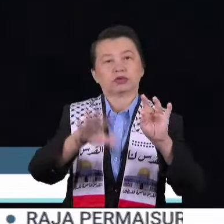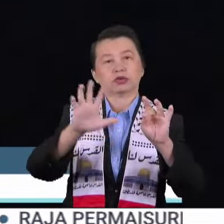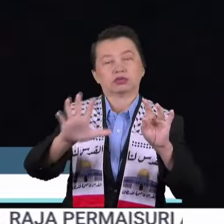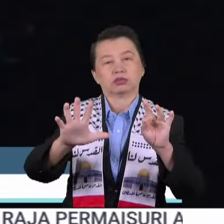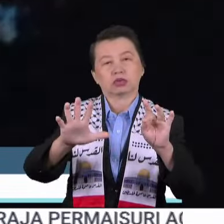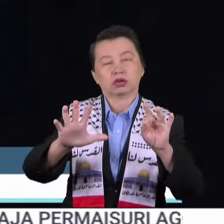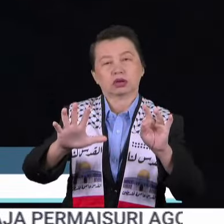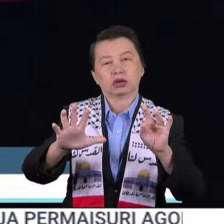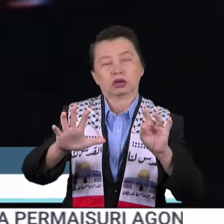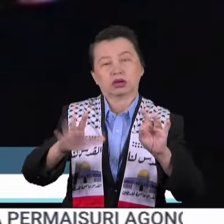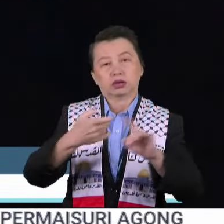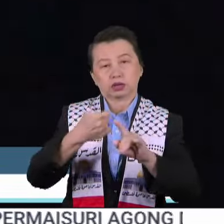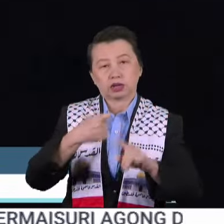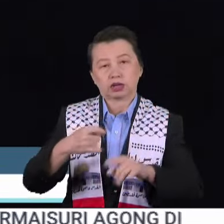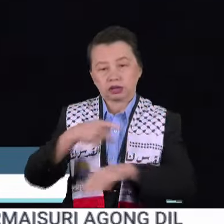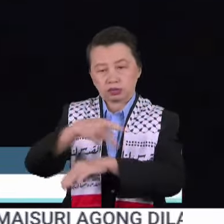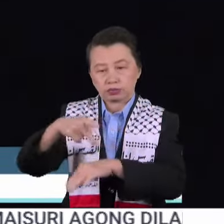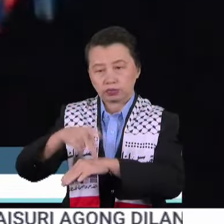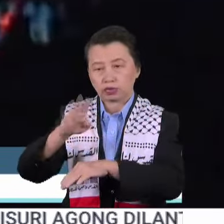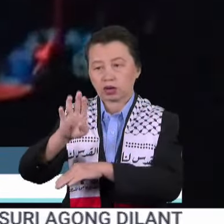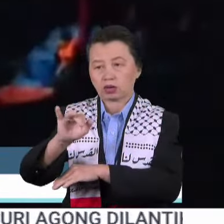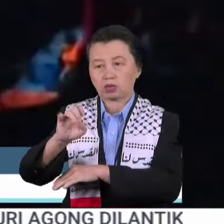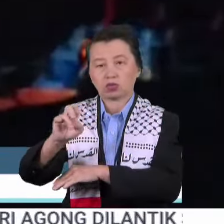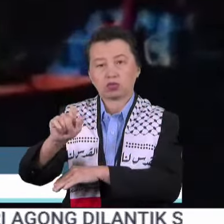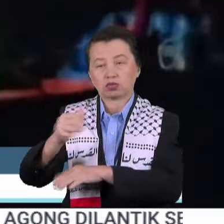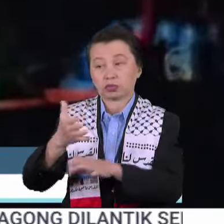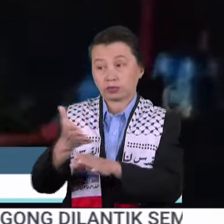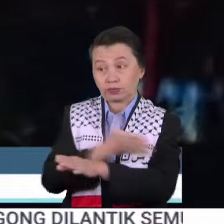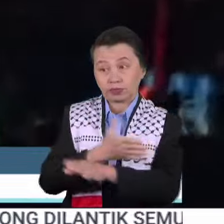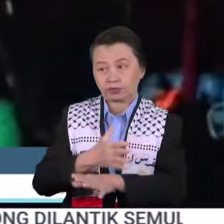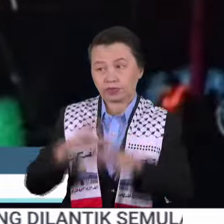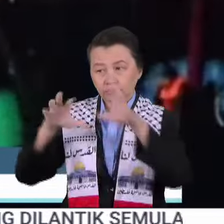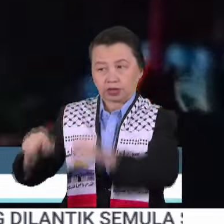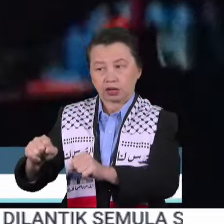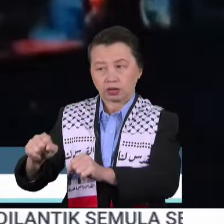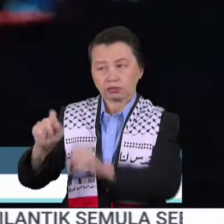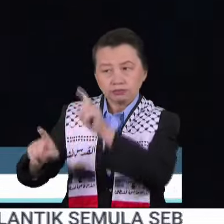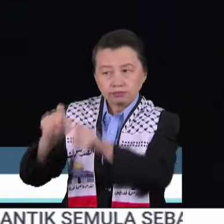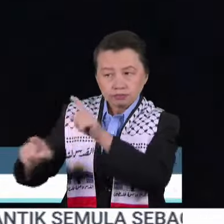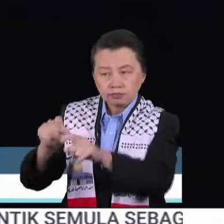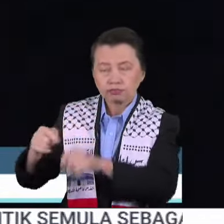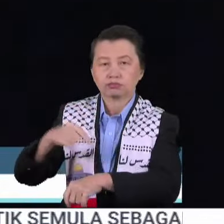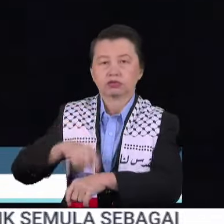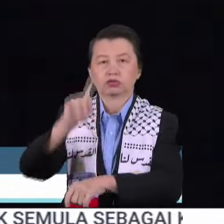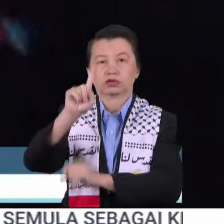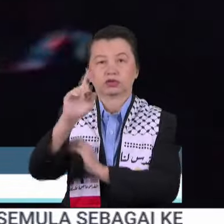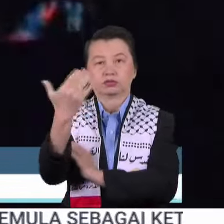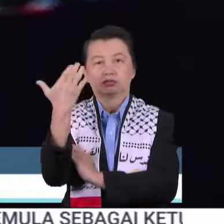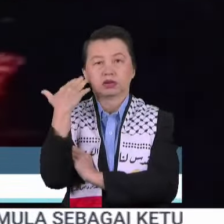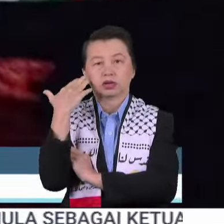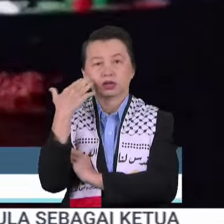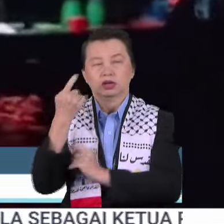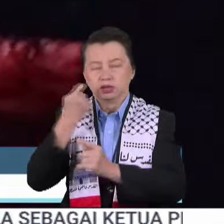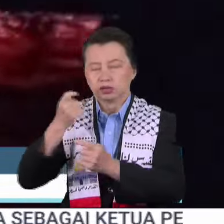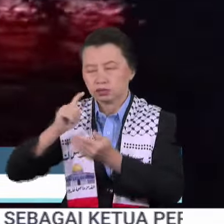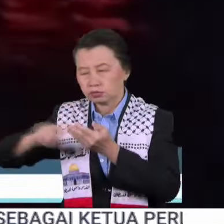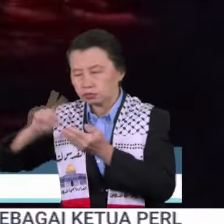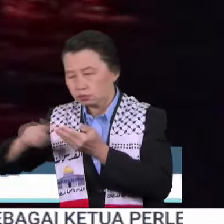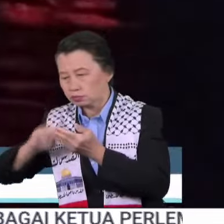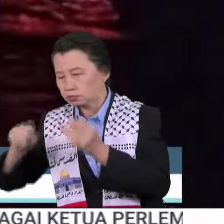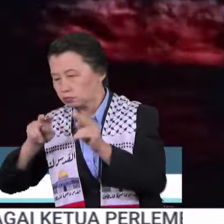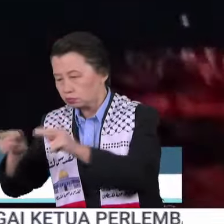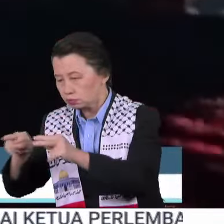batu nautika dari Pulau Bunting sebelum ditahan untuk pemeriksaan pada 1 pagi tadi. Hasil pemeriksaan